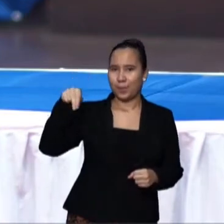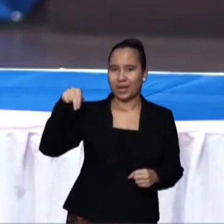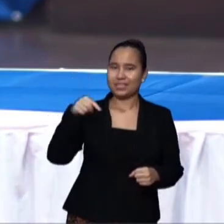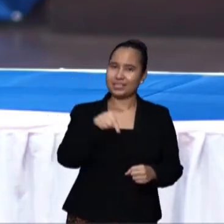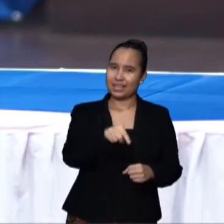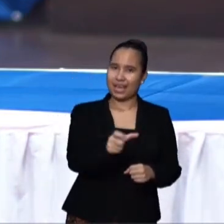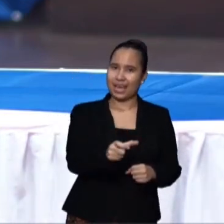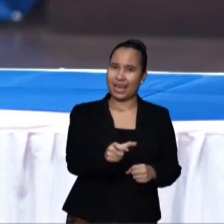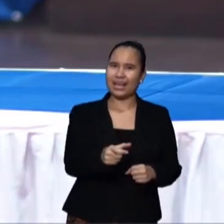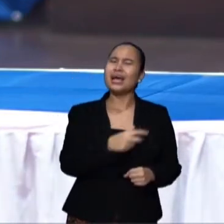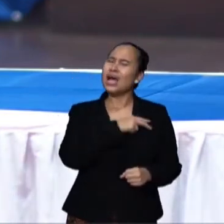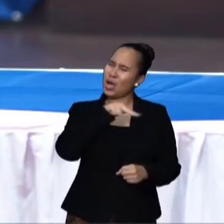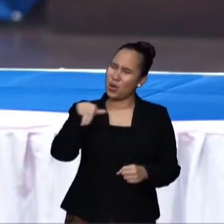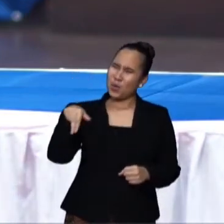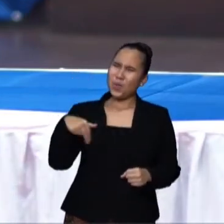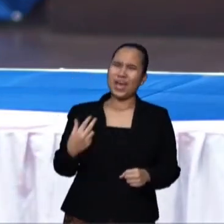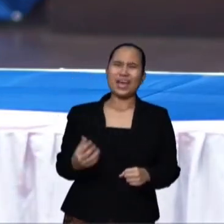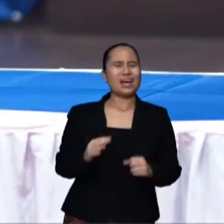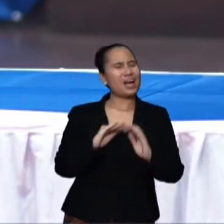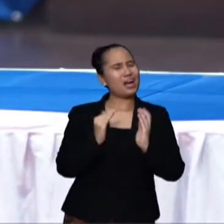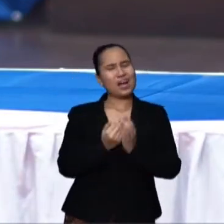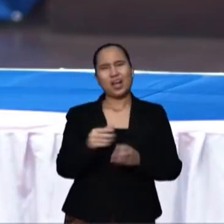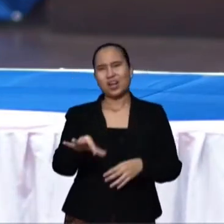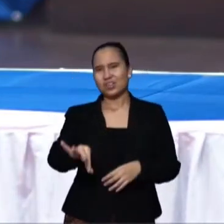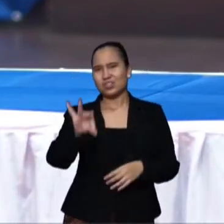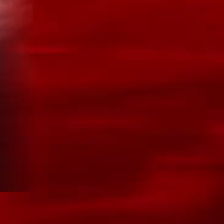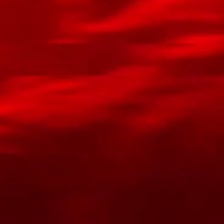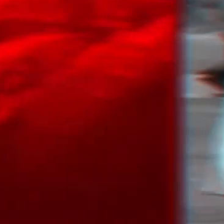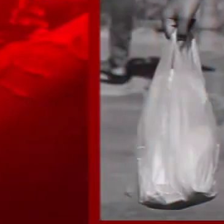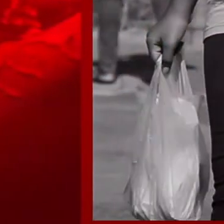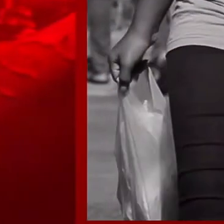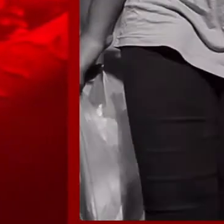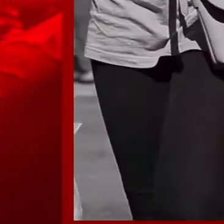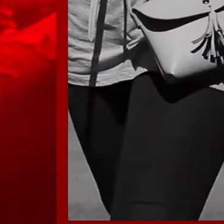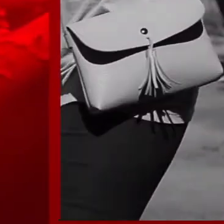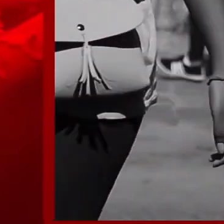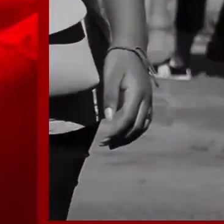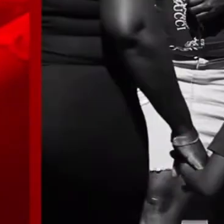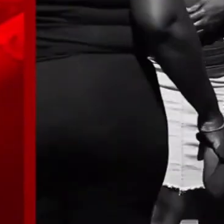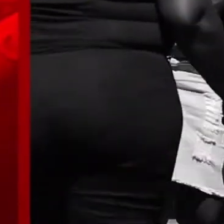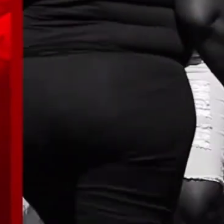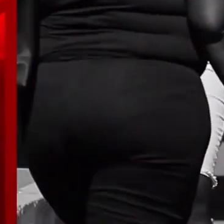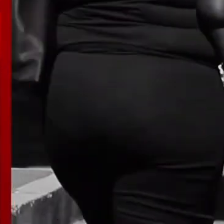manier op die in het belang is van de kinderen.